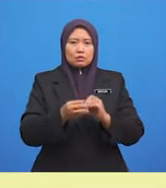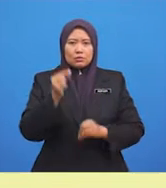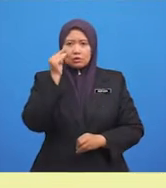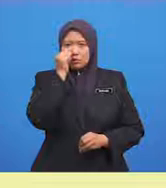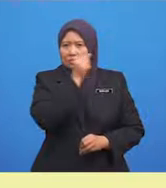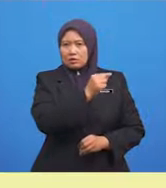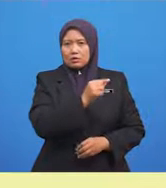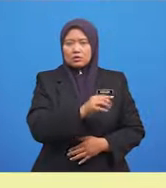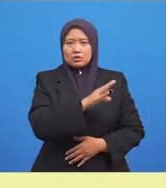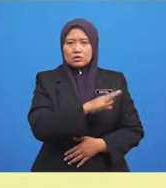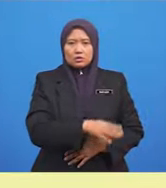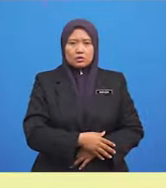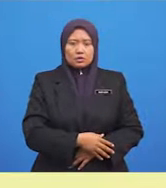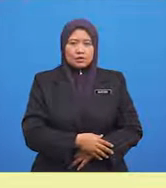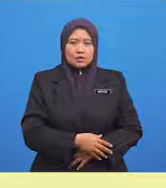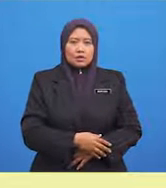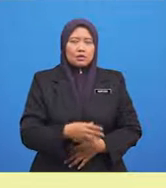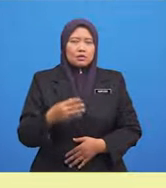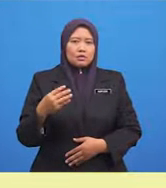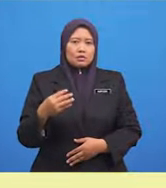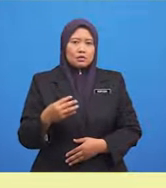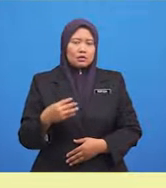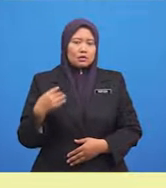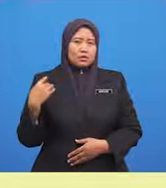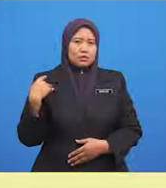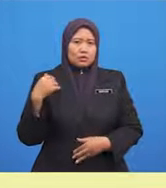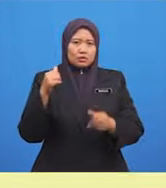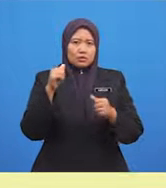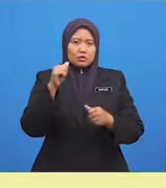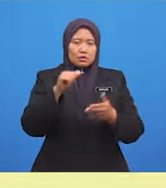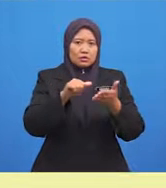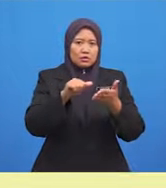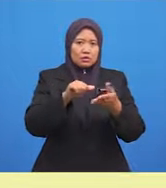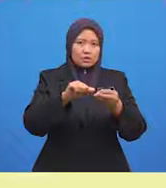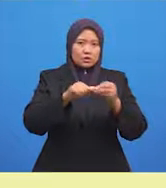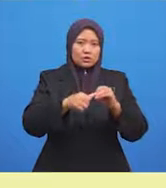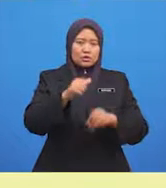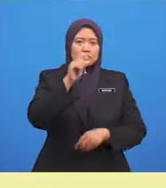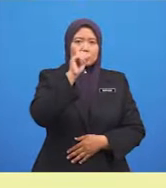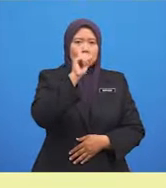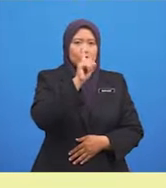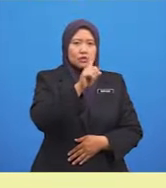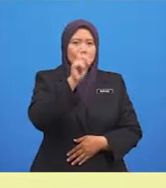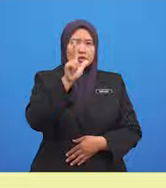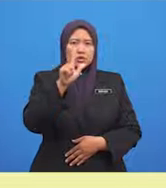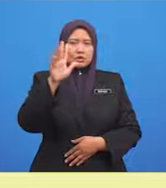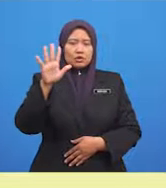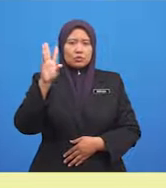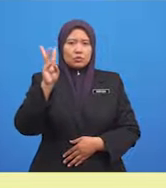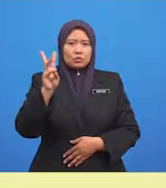nombor ganjil yang terdiri dari angka 1, 3, 5, 7 dan